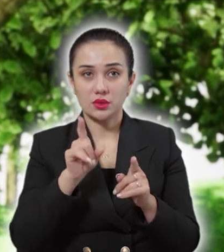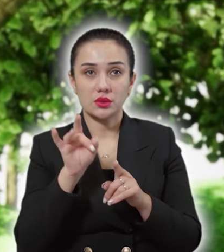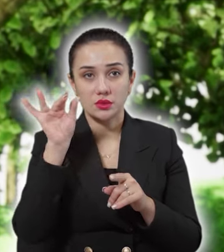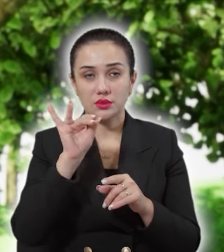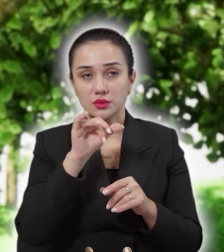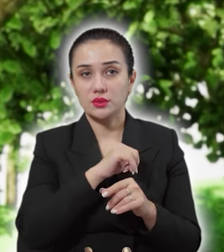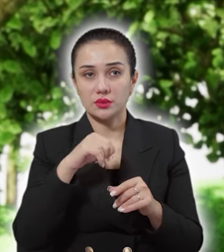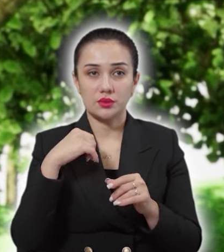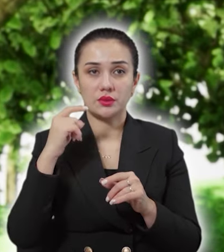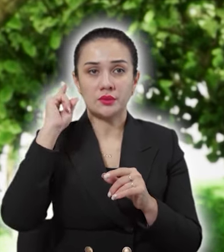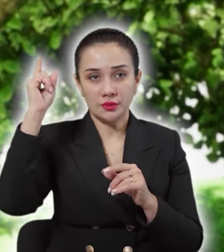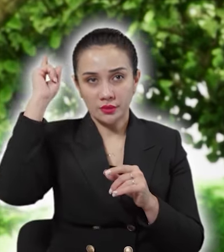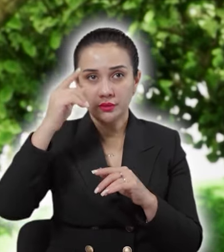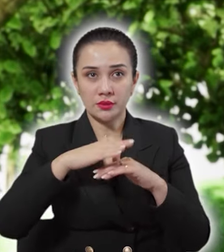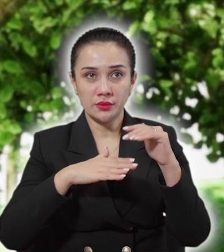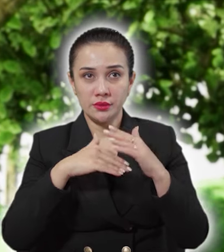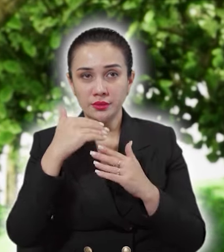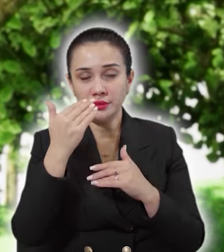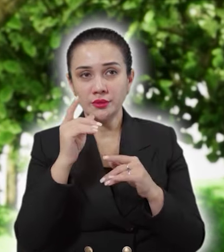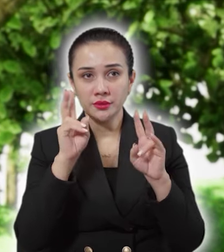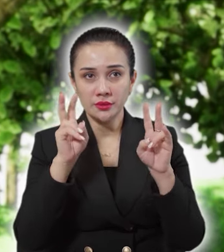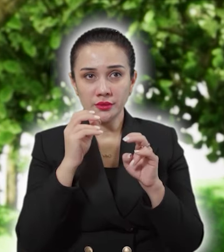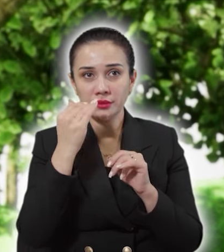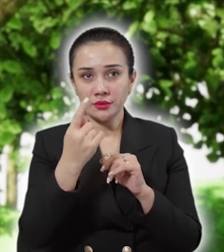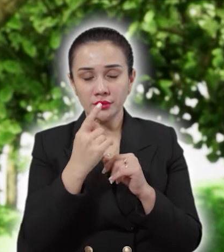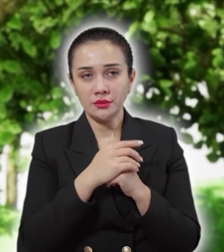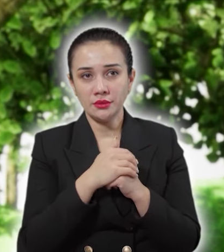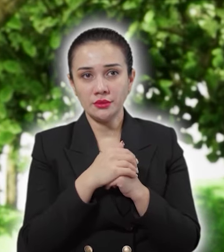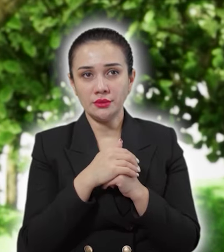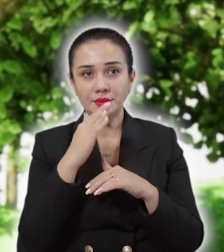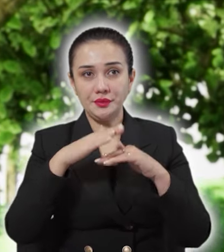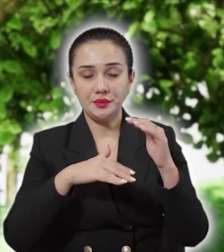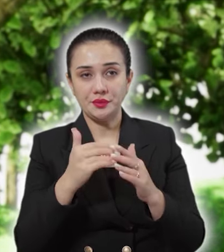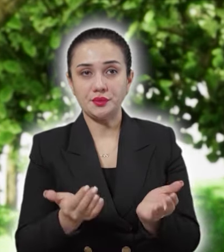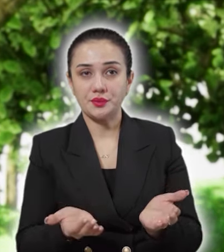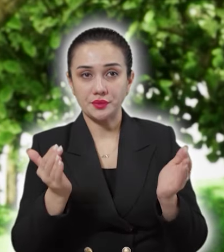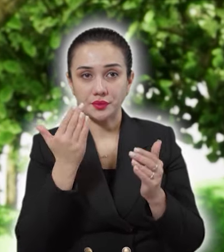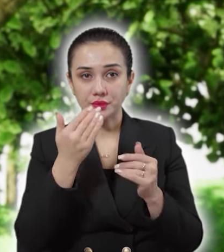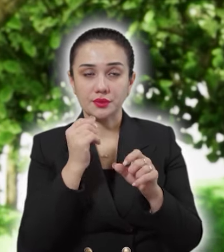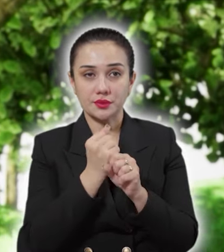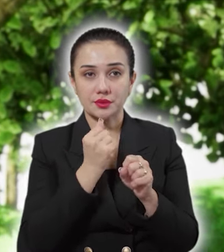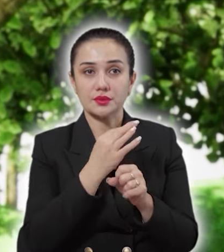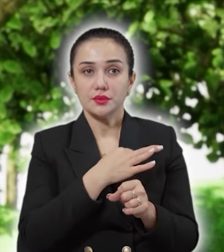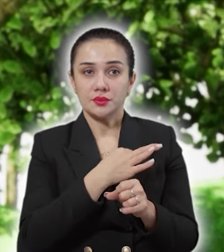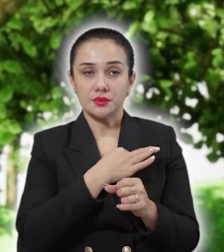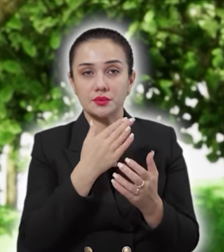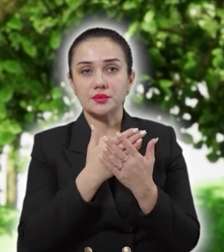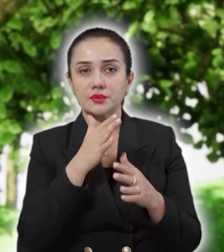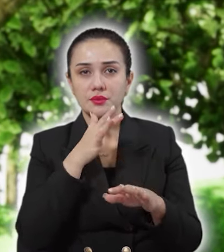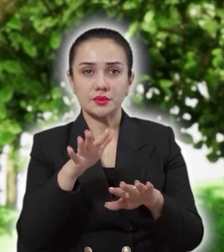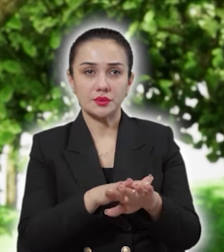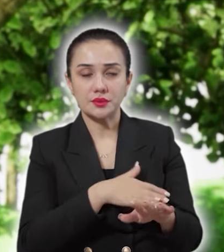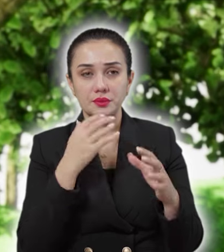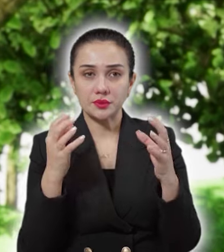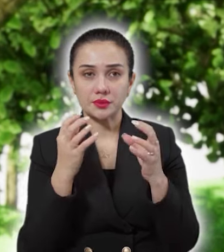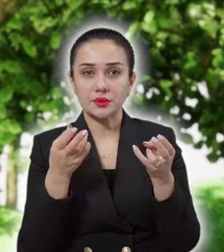to'qish insoniyat tarixidagi eng qadimgi hunarmandchilik turlaridan biridir. Savat to'qishda ishlatiladigan materiallar